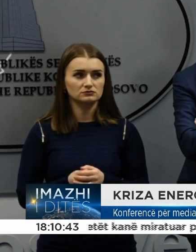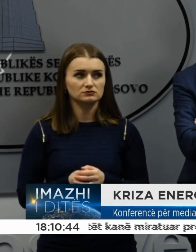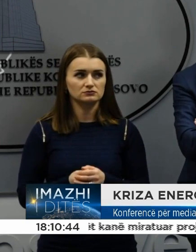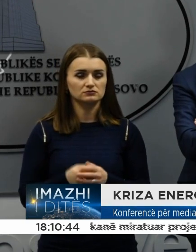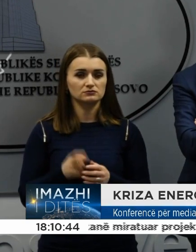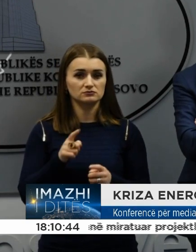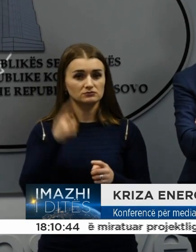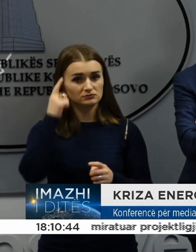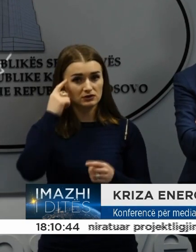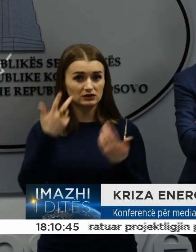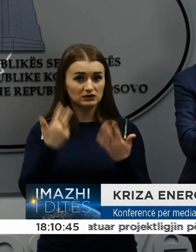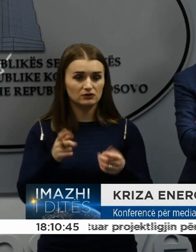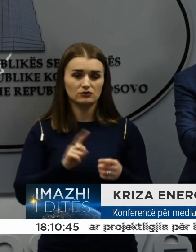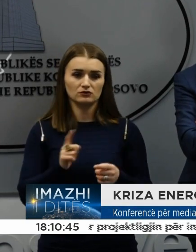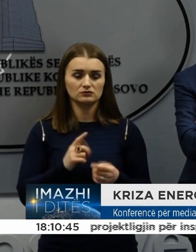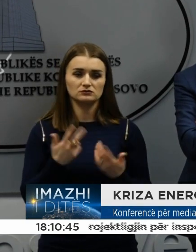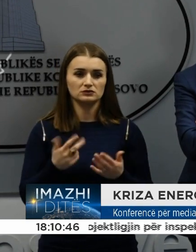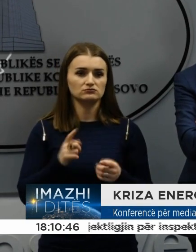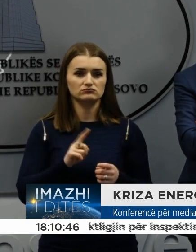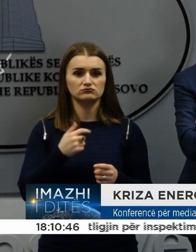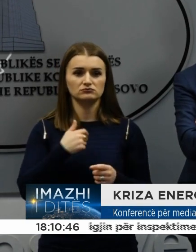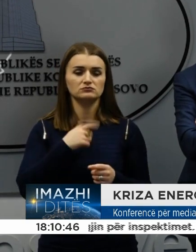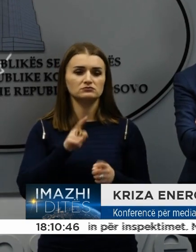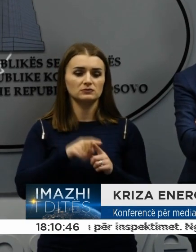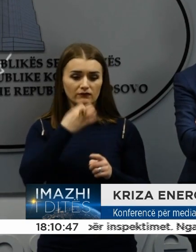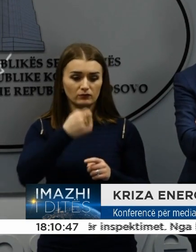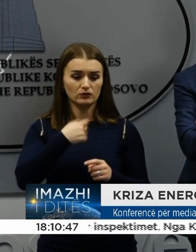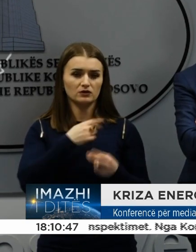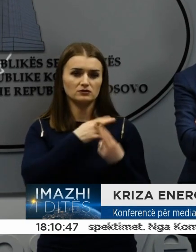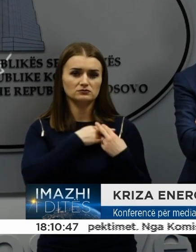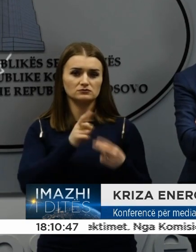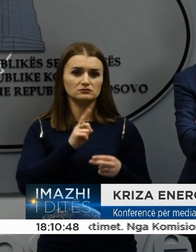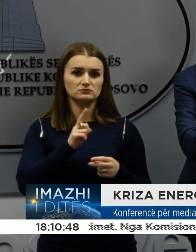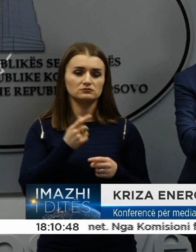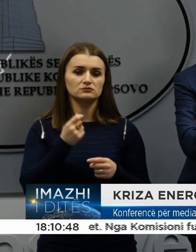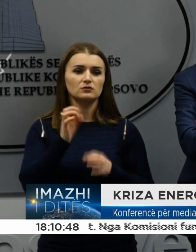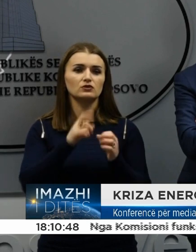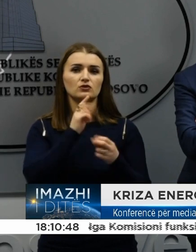masaj, po ato mund t'ja e bëzëreje, sepse unë nuk mund t'lasë në zërejës.